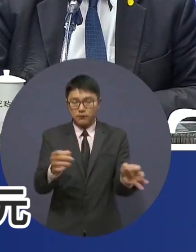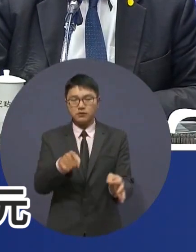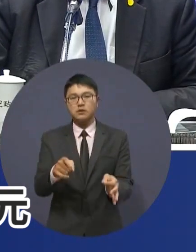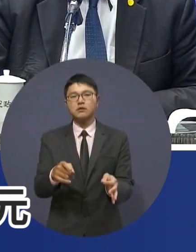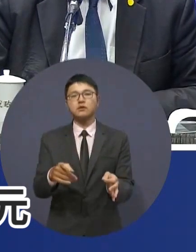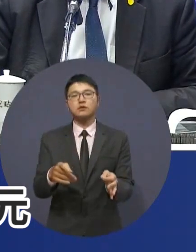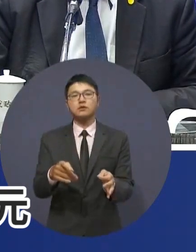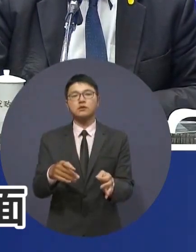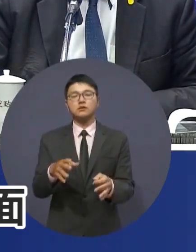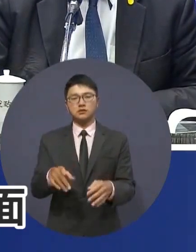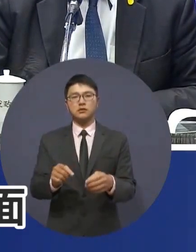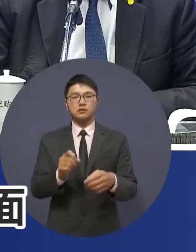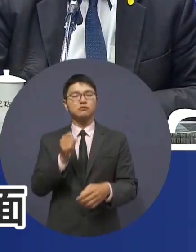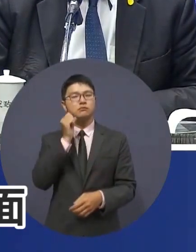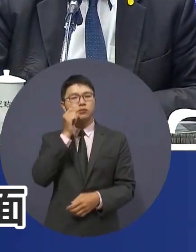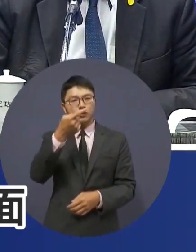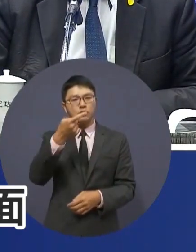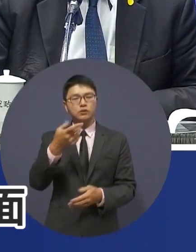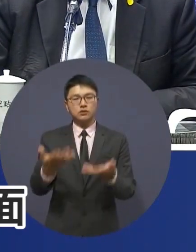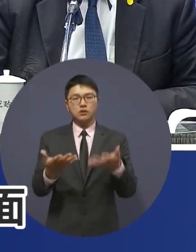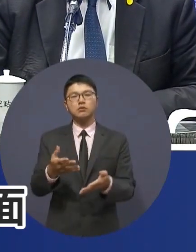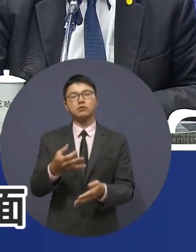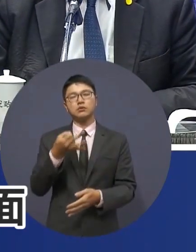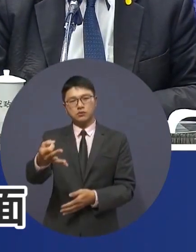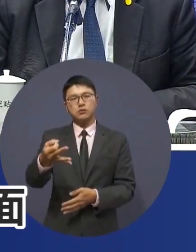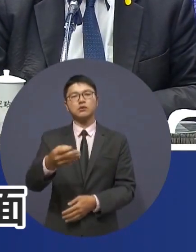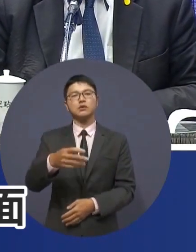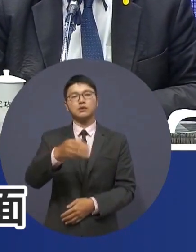了9.9亿元。那在这里面，大概